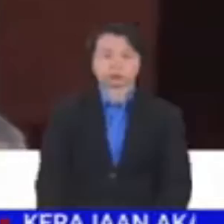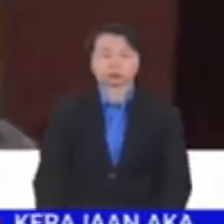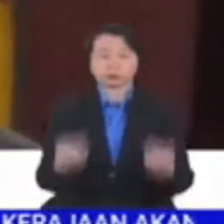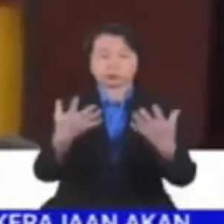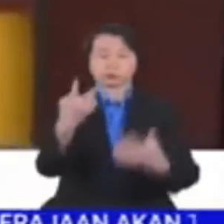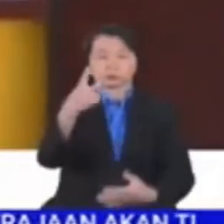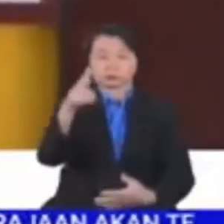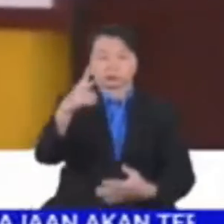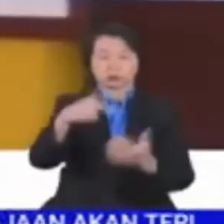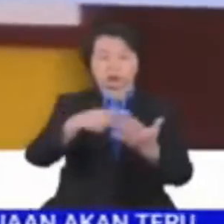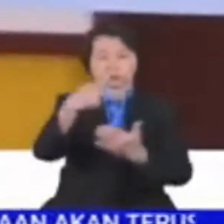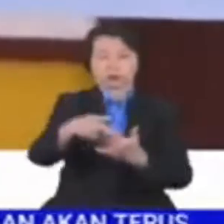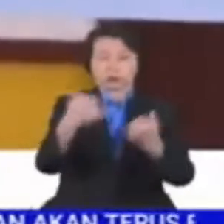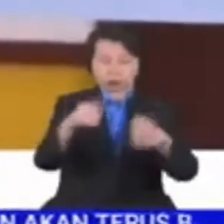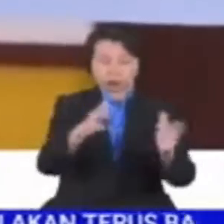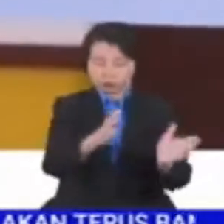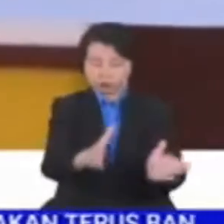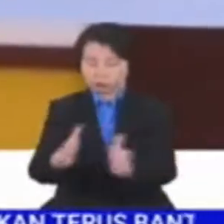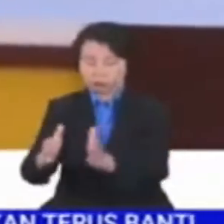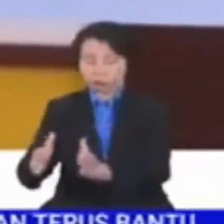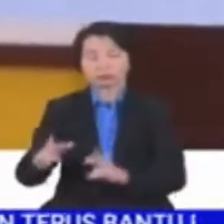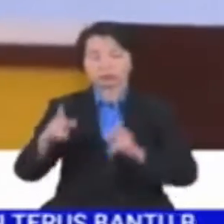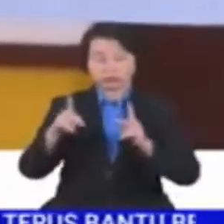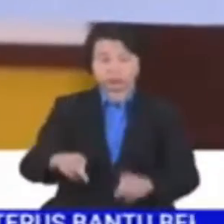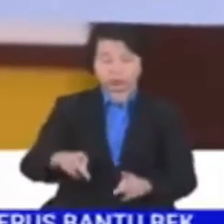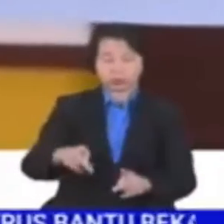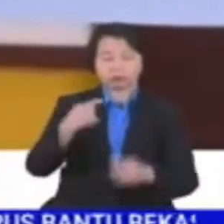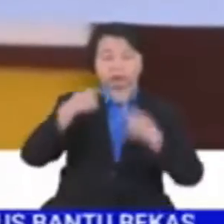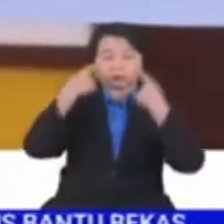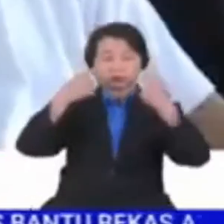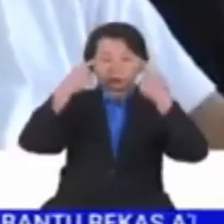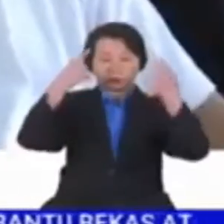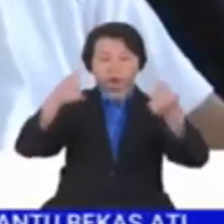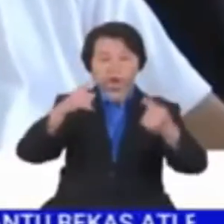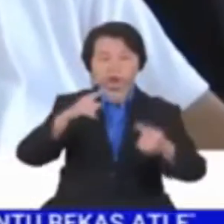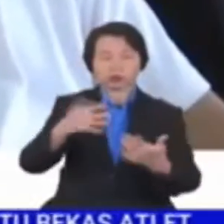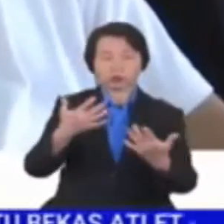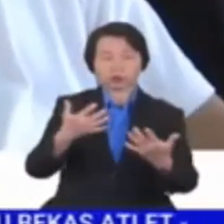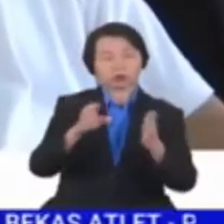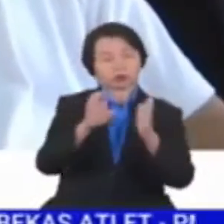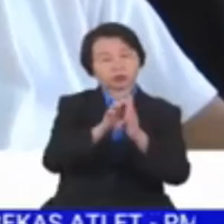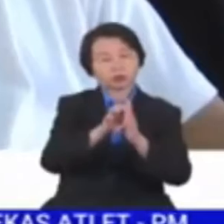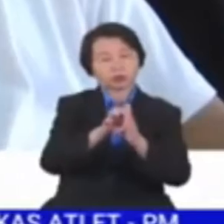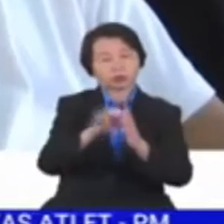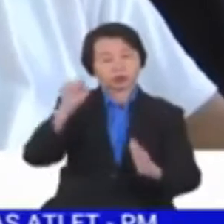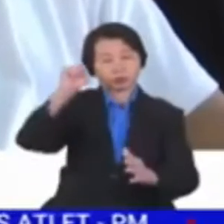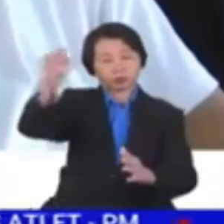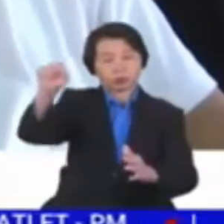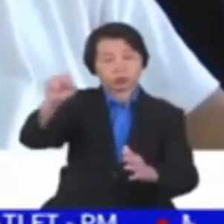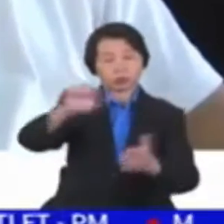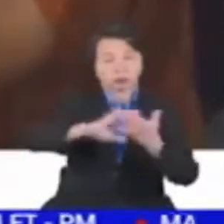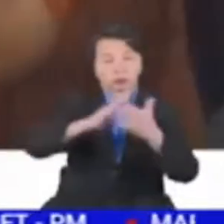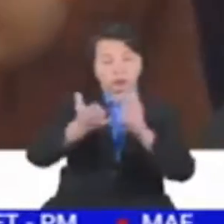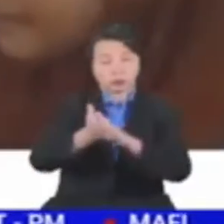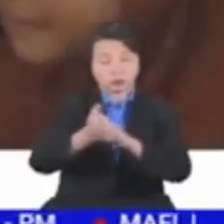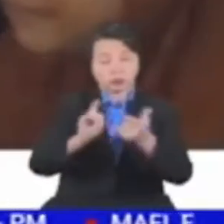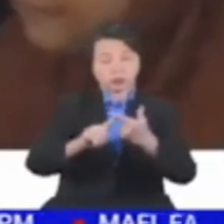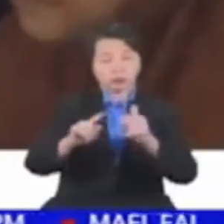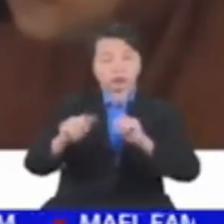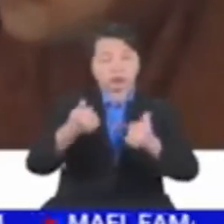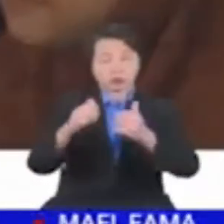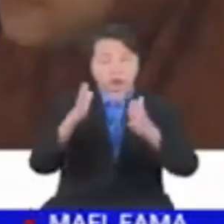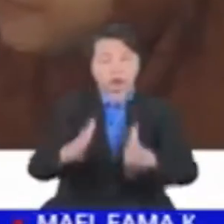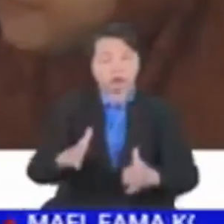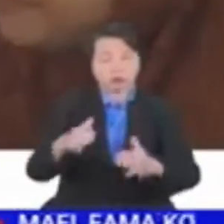Sebanyak 12 program telah disusun pihak dalam menjayakan agenda itu, antaranya Merdeka at Community dan Aktivis